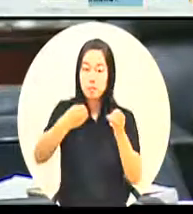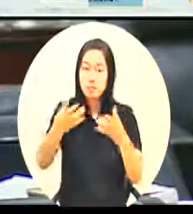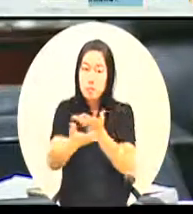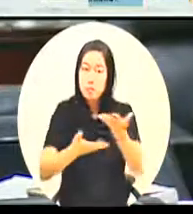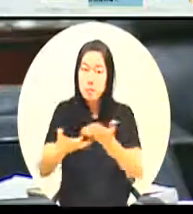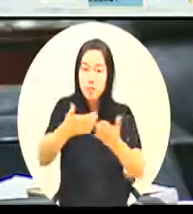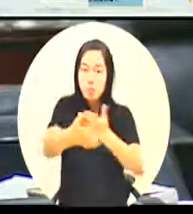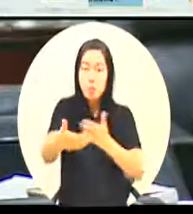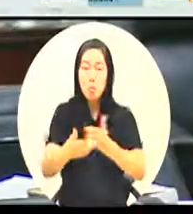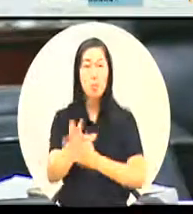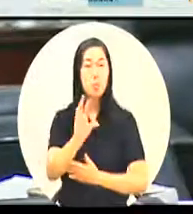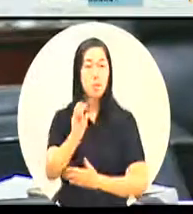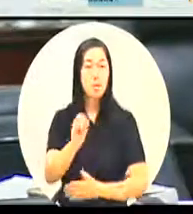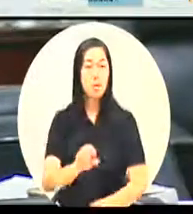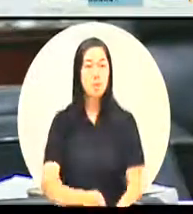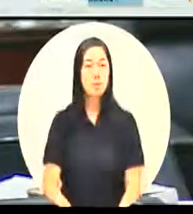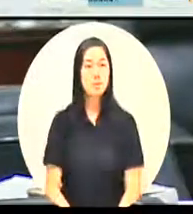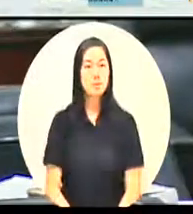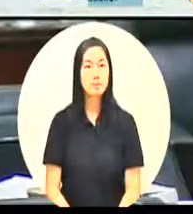题？